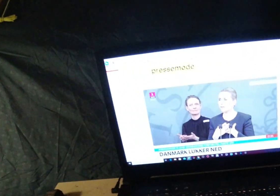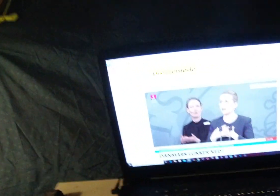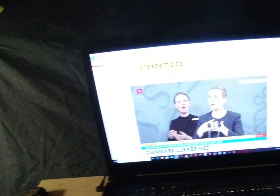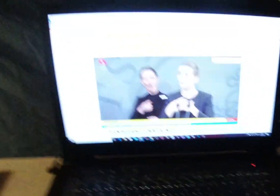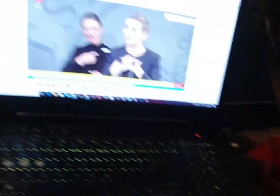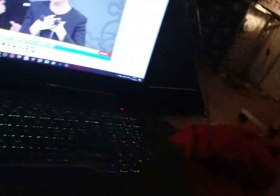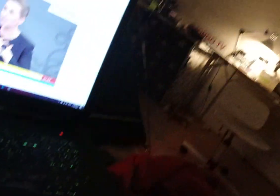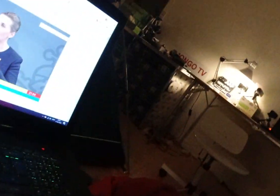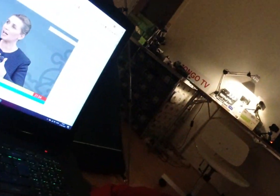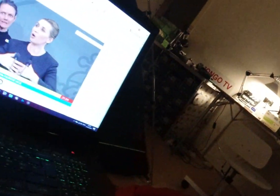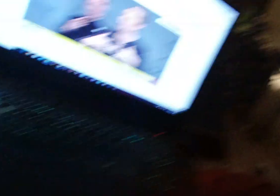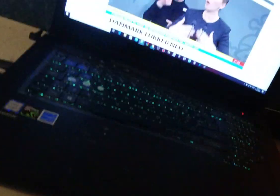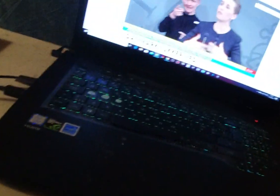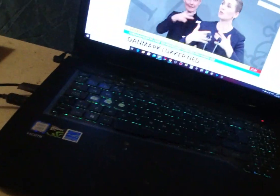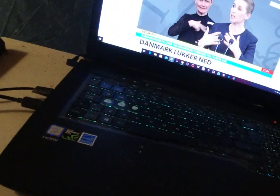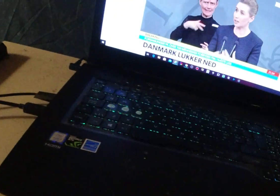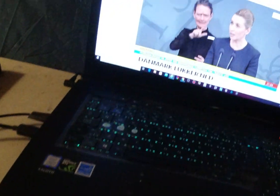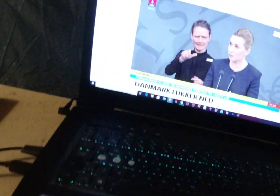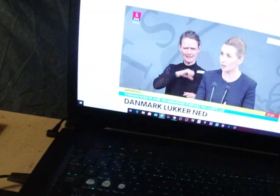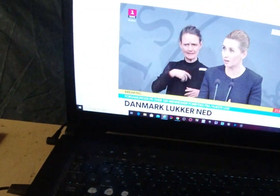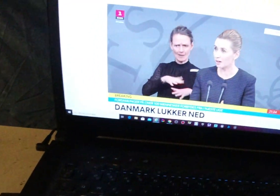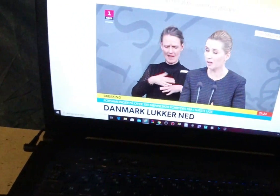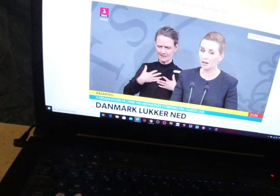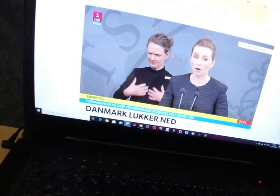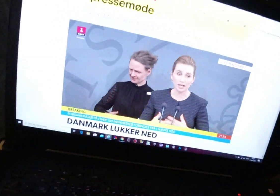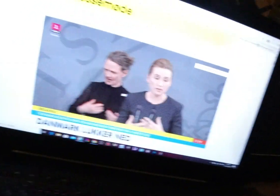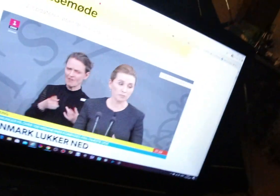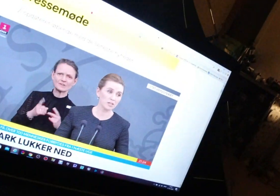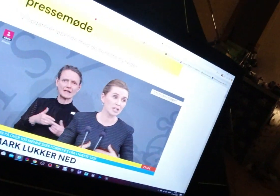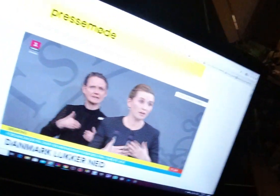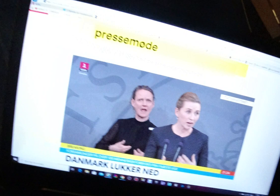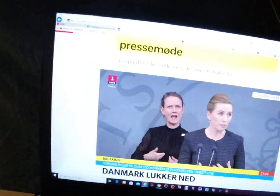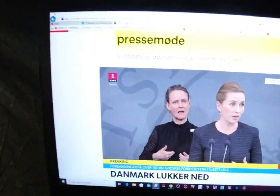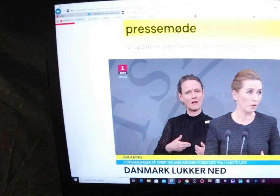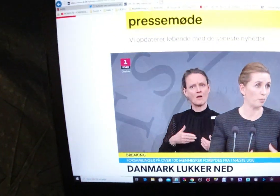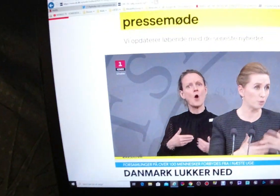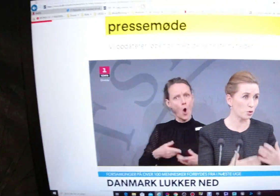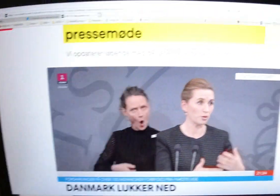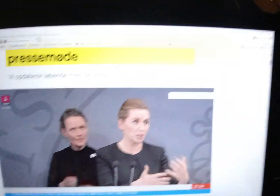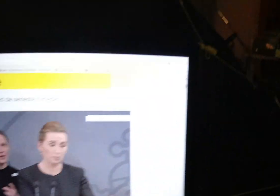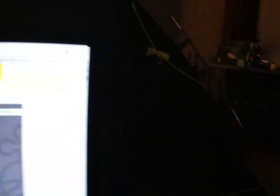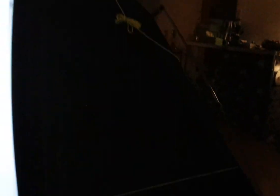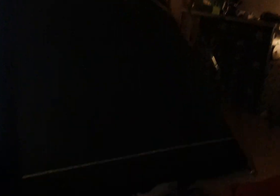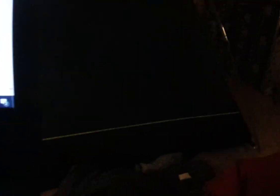efter, hvordan de har det, at opføre sig derefter. Og en afhøjledninger, lige med kamera her.